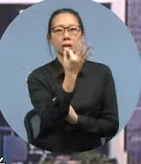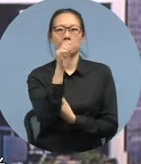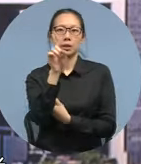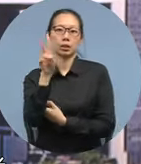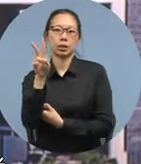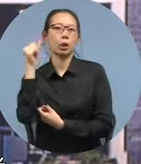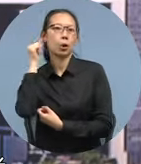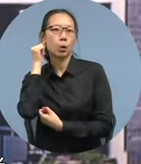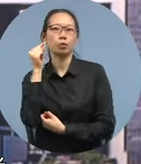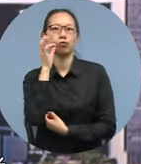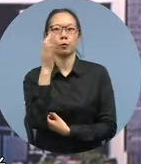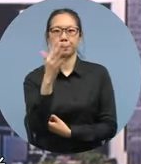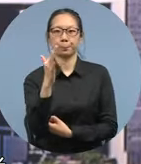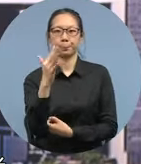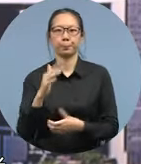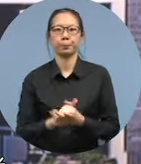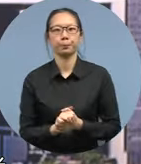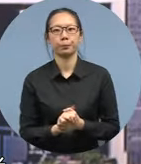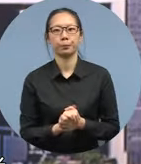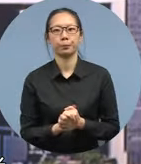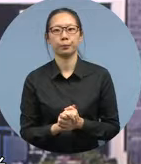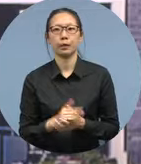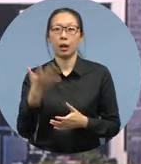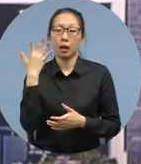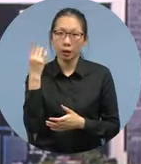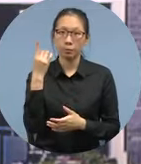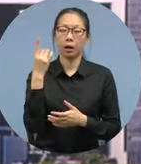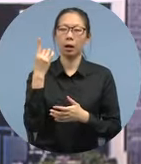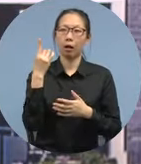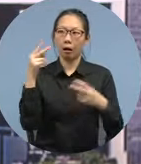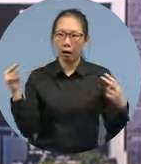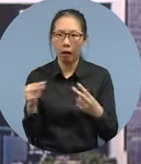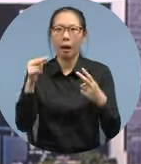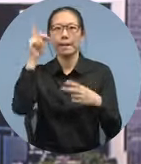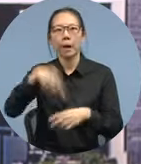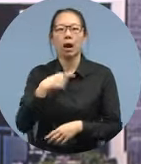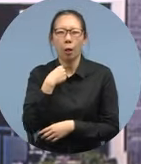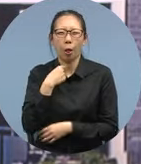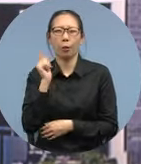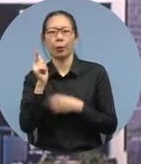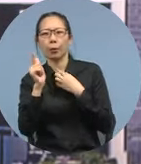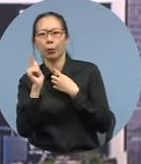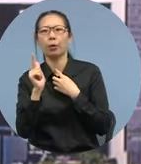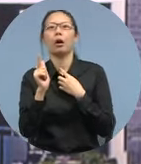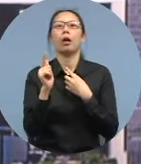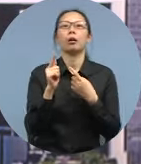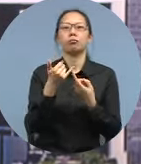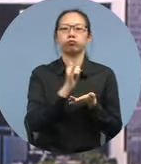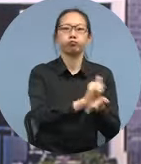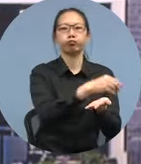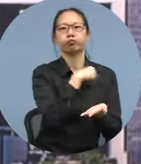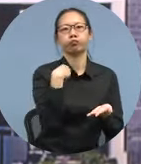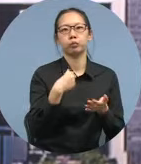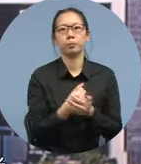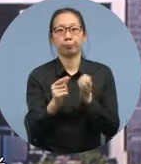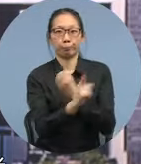咧就係女55歲，咁佢就。我哋琴日揾佢嗰時候就開始有啲喉嚨痛，咁所以就聯絡咗佢入咗醫